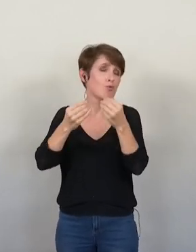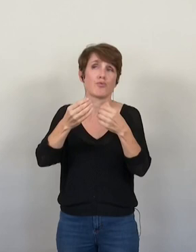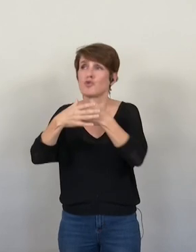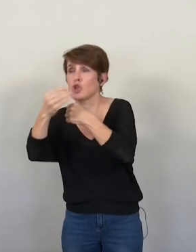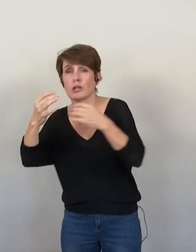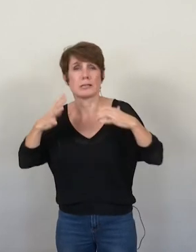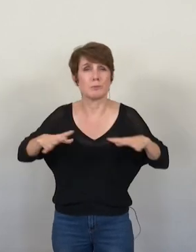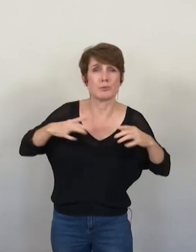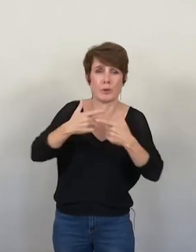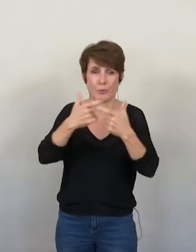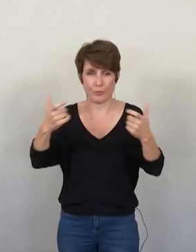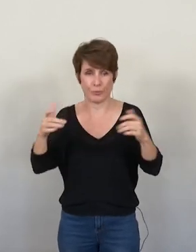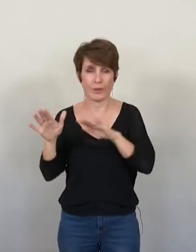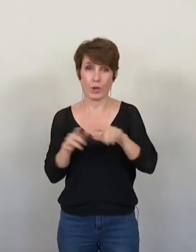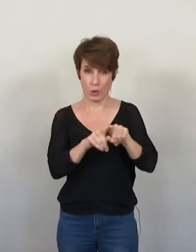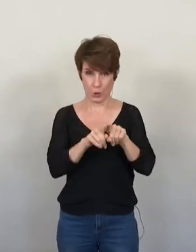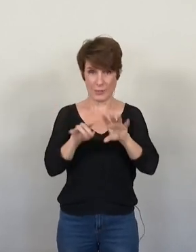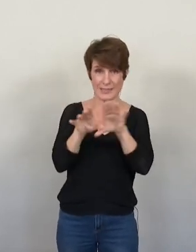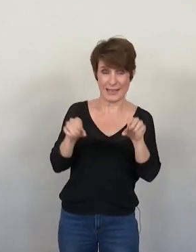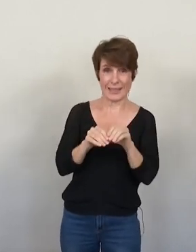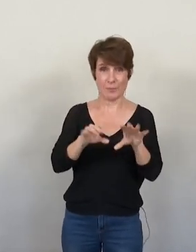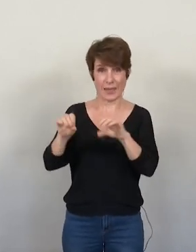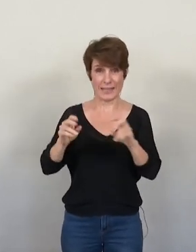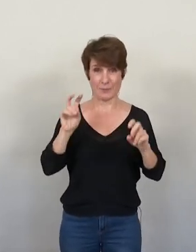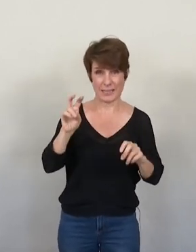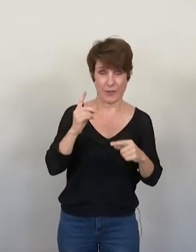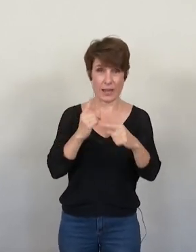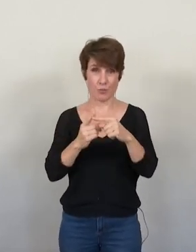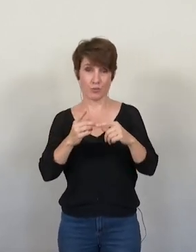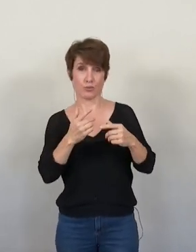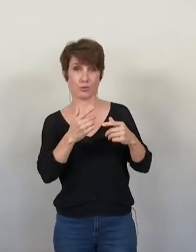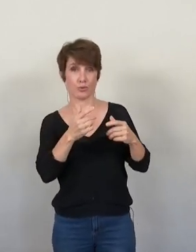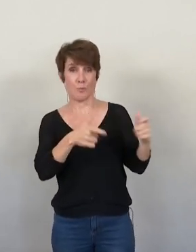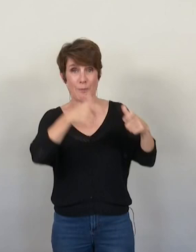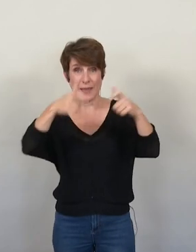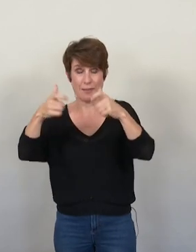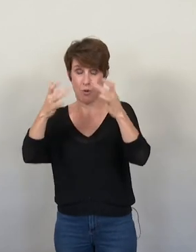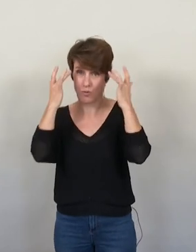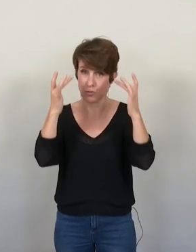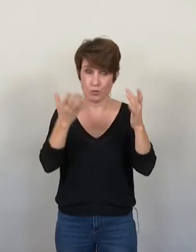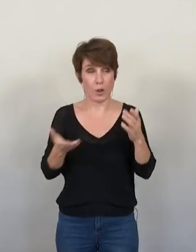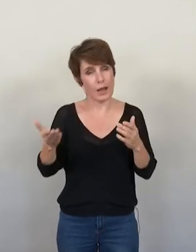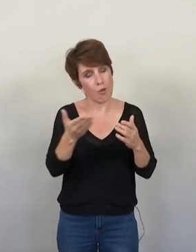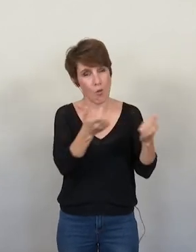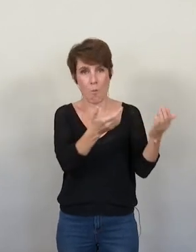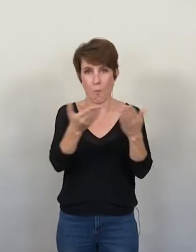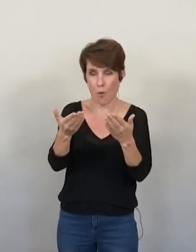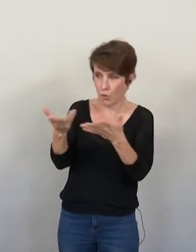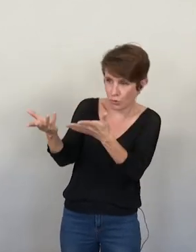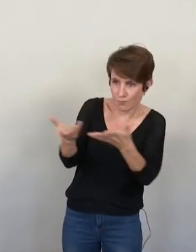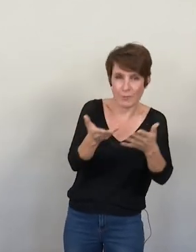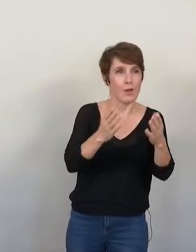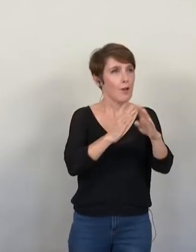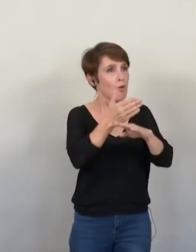également aux agents des espaces verts et des équipements culturels qui proposent des lieux de refuge et des ressources